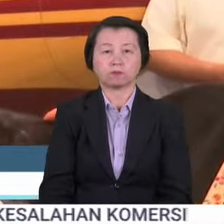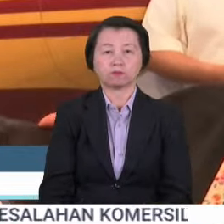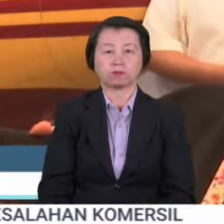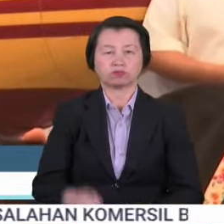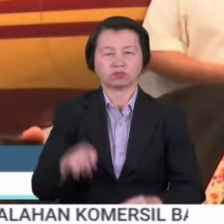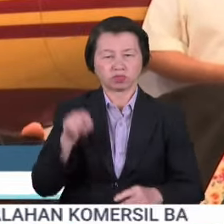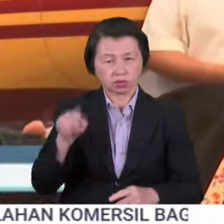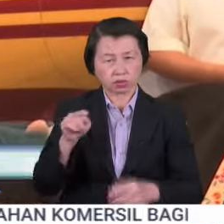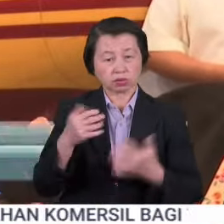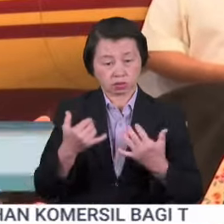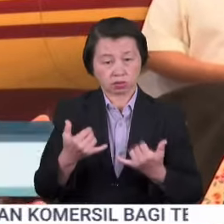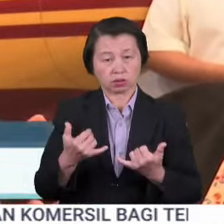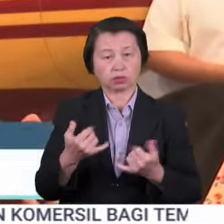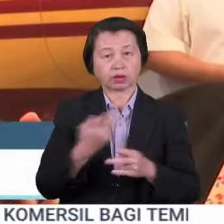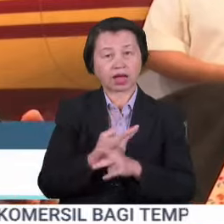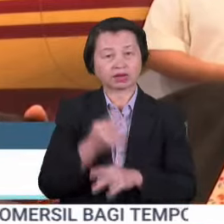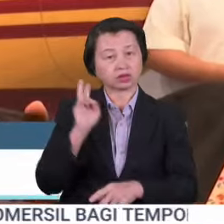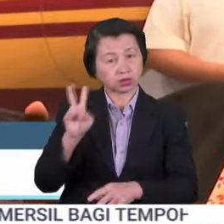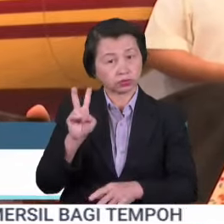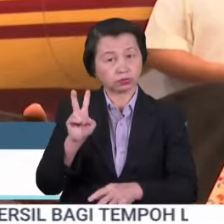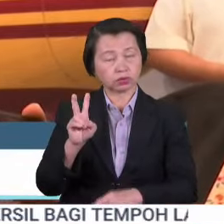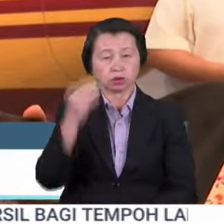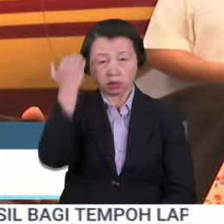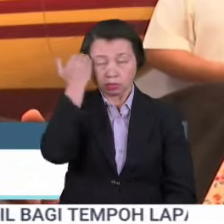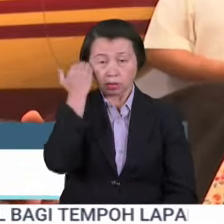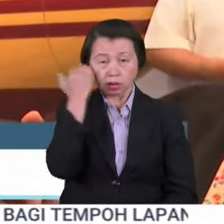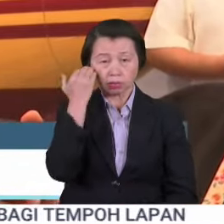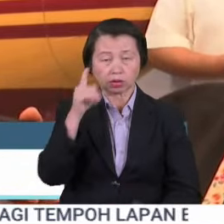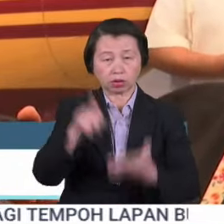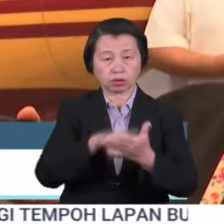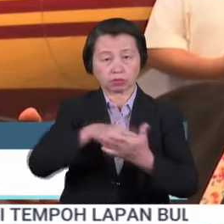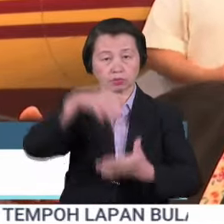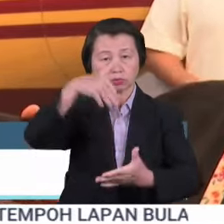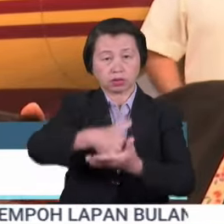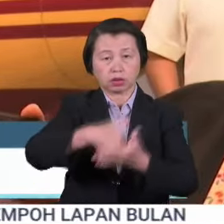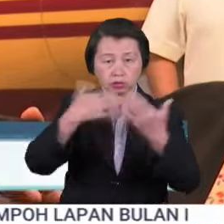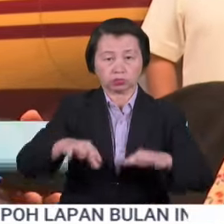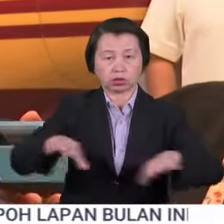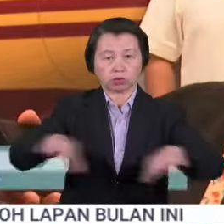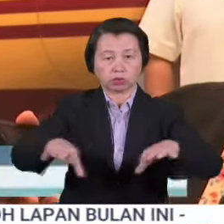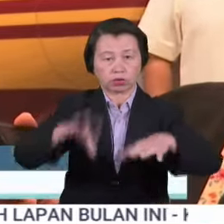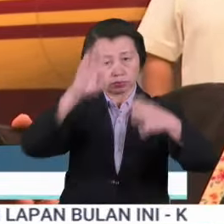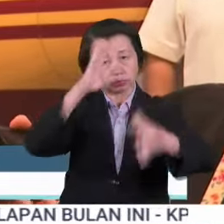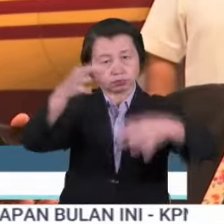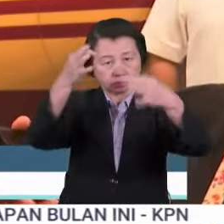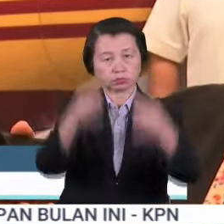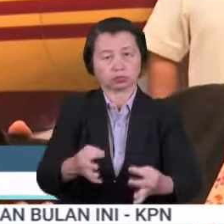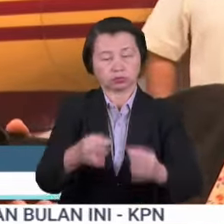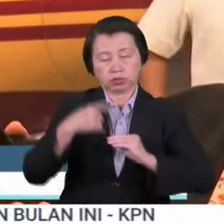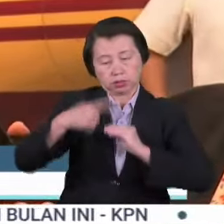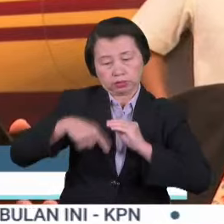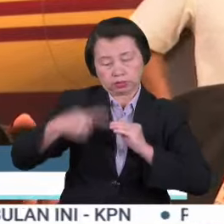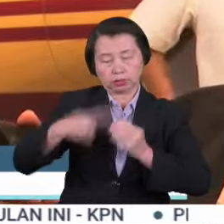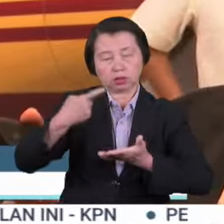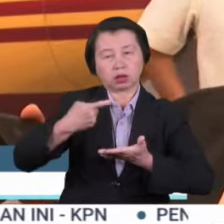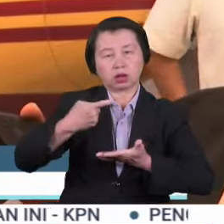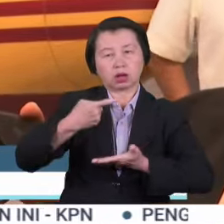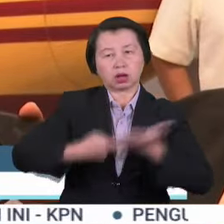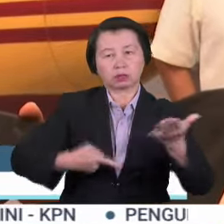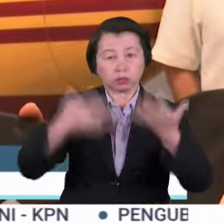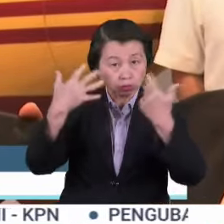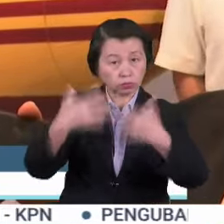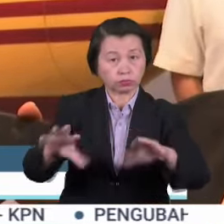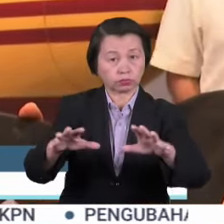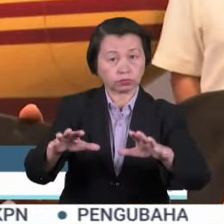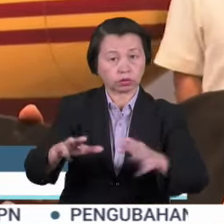Ini kali kedua mahkamah pilihan raya telah membuat keputusan tentang apa yang